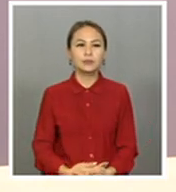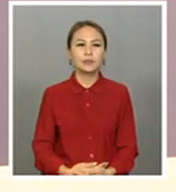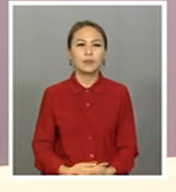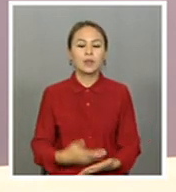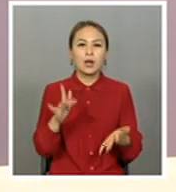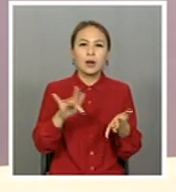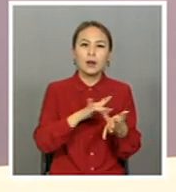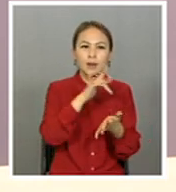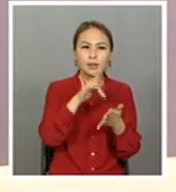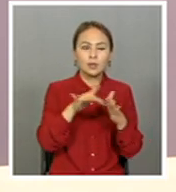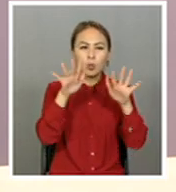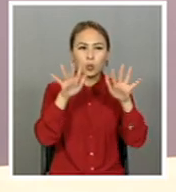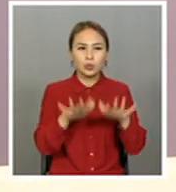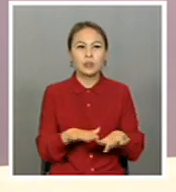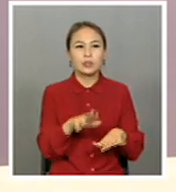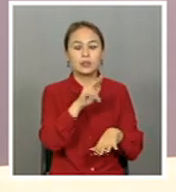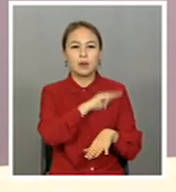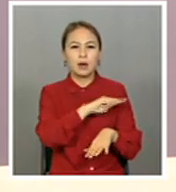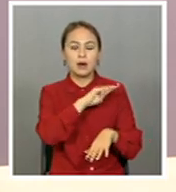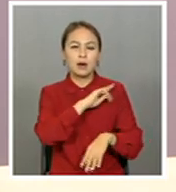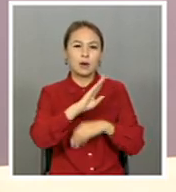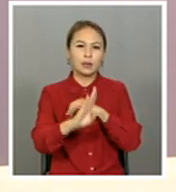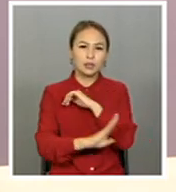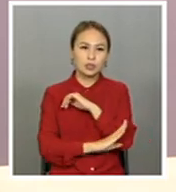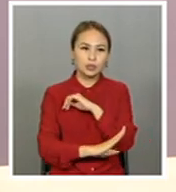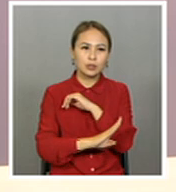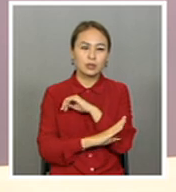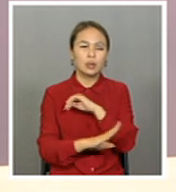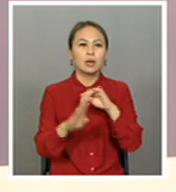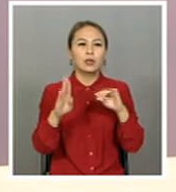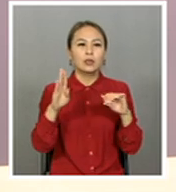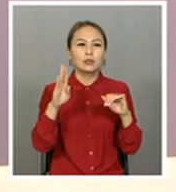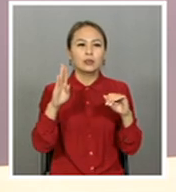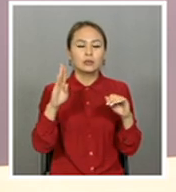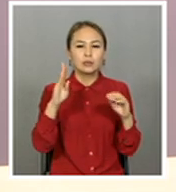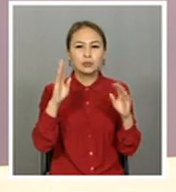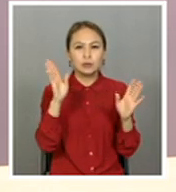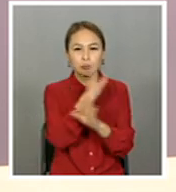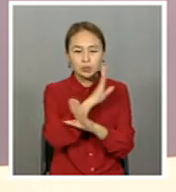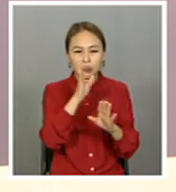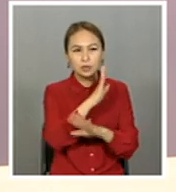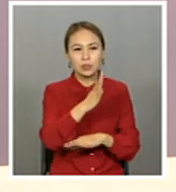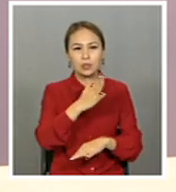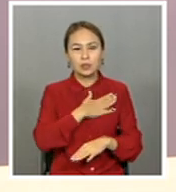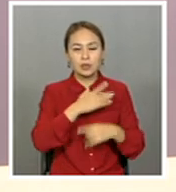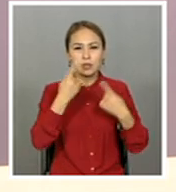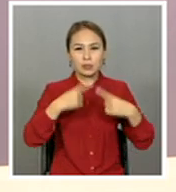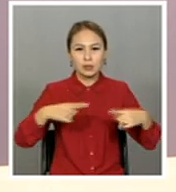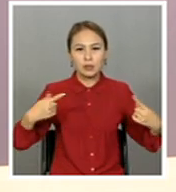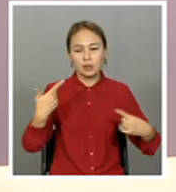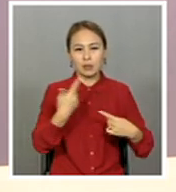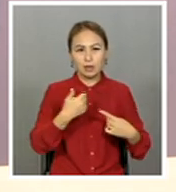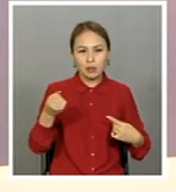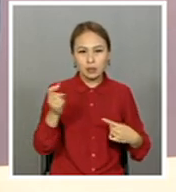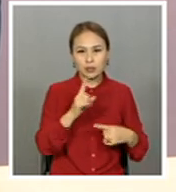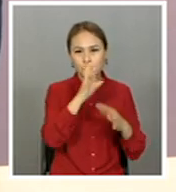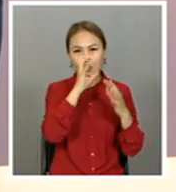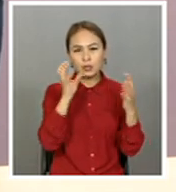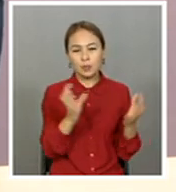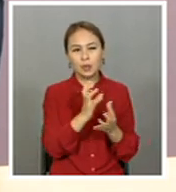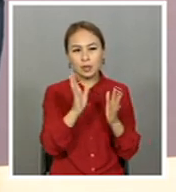Қалада отырғызылған ағаштар түтінді, шаң тозаңды, түрлі газды ұстап